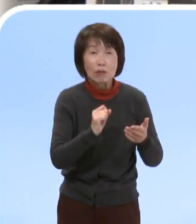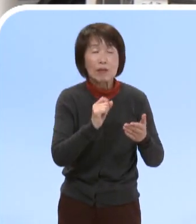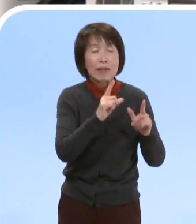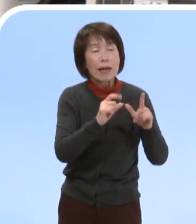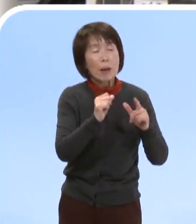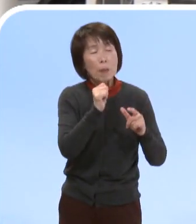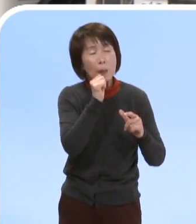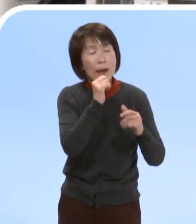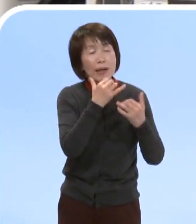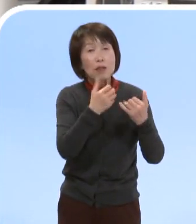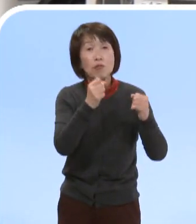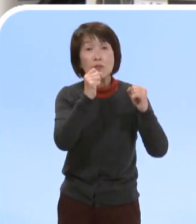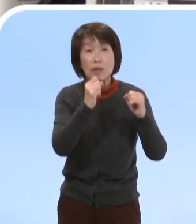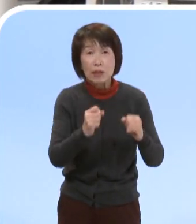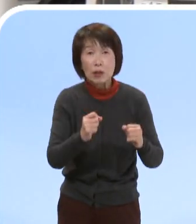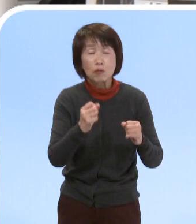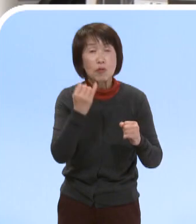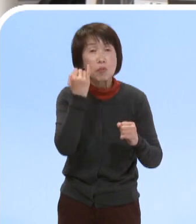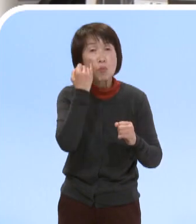帯 その